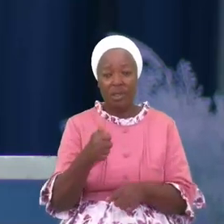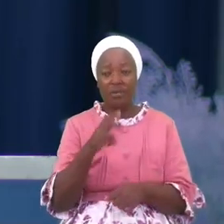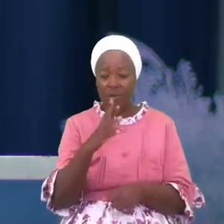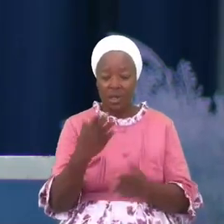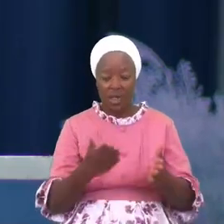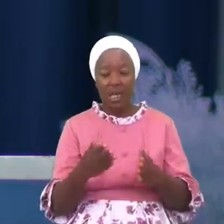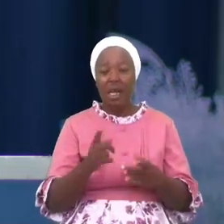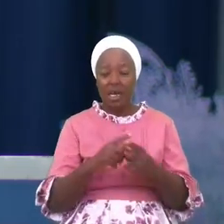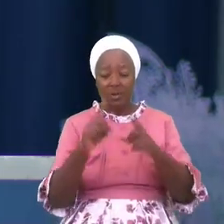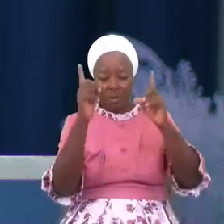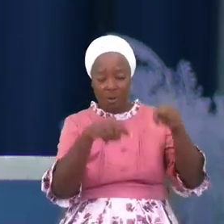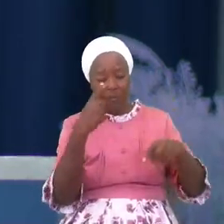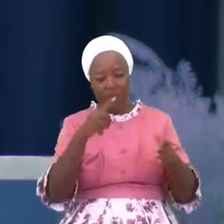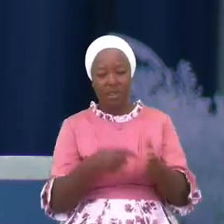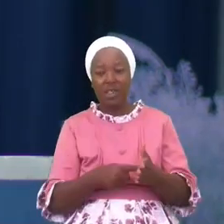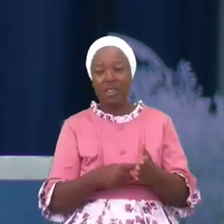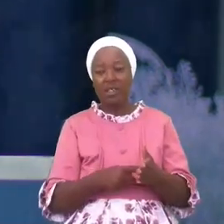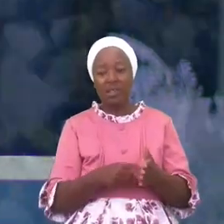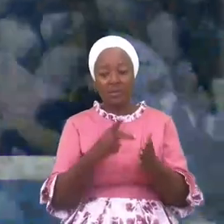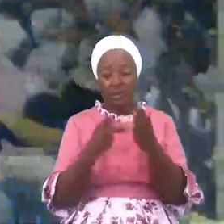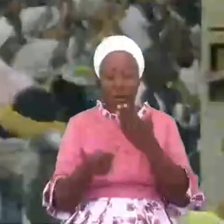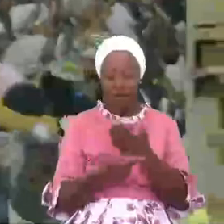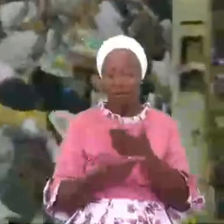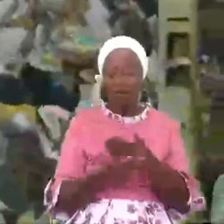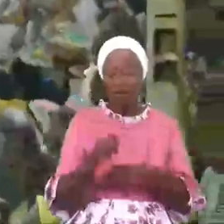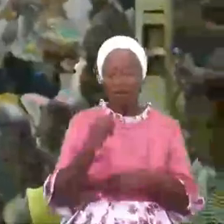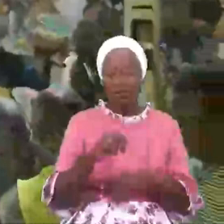de vous savoir disponible après cette décision.